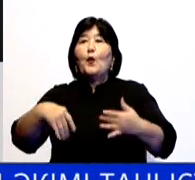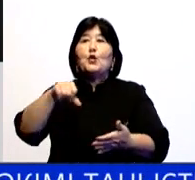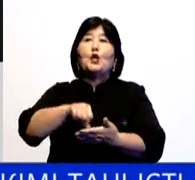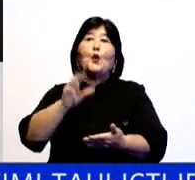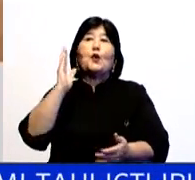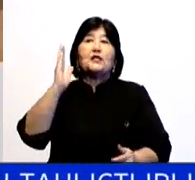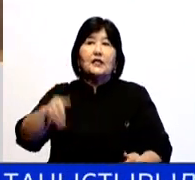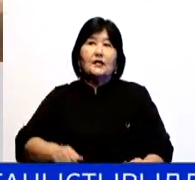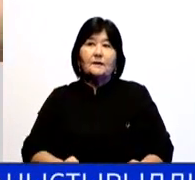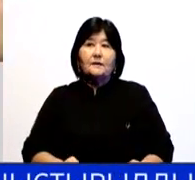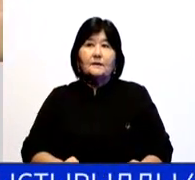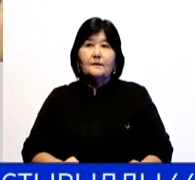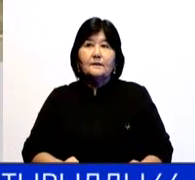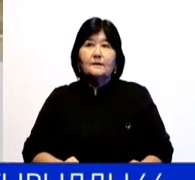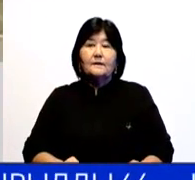көрсетеді.